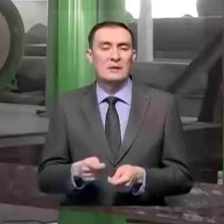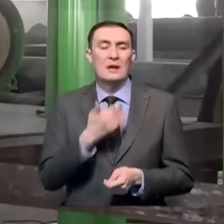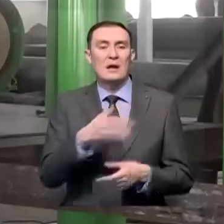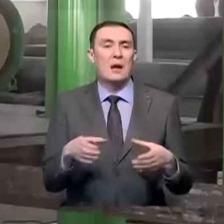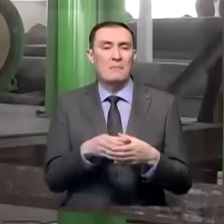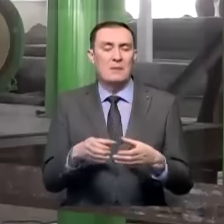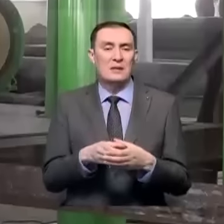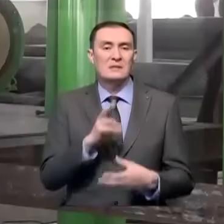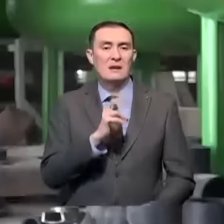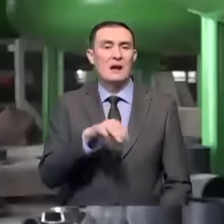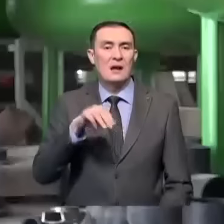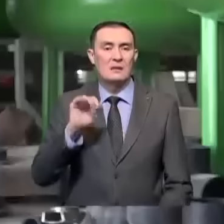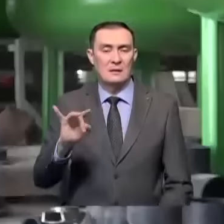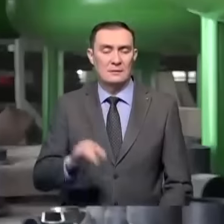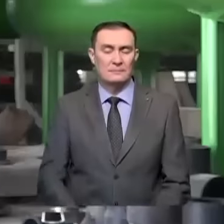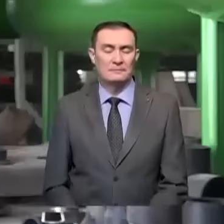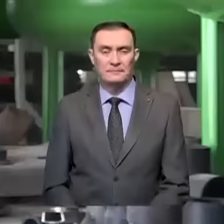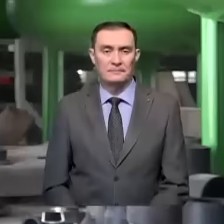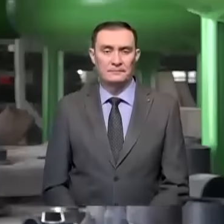привезла компания из Катара.